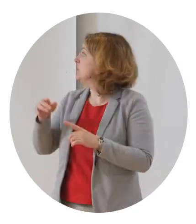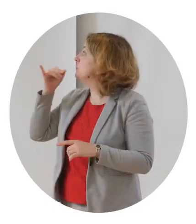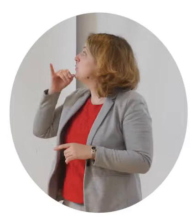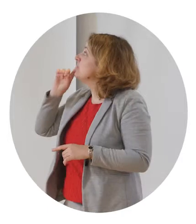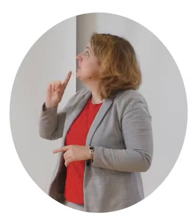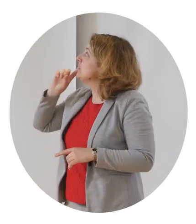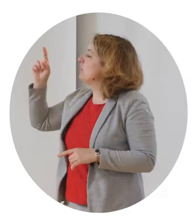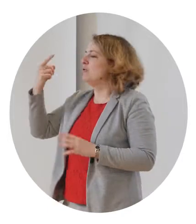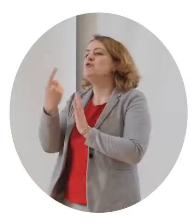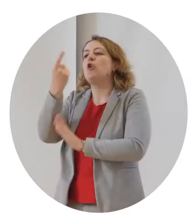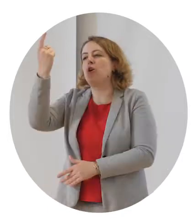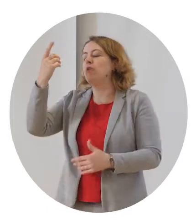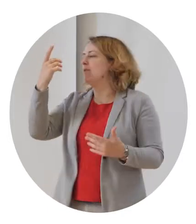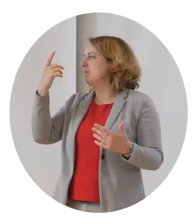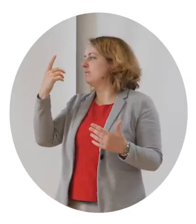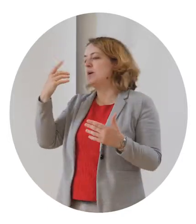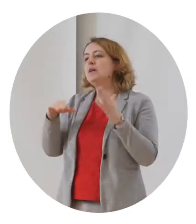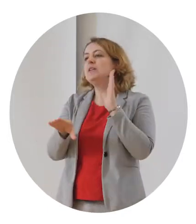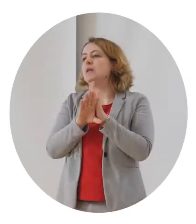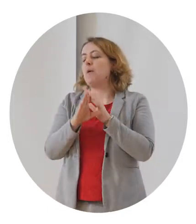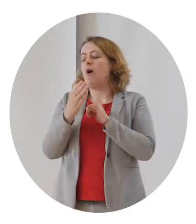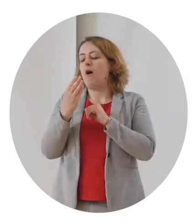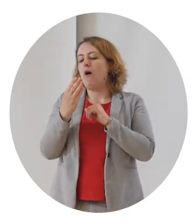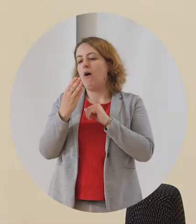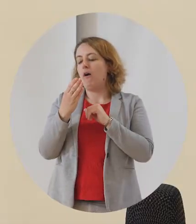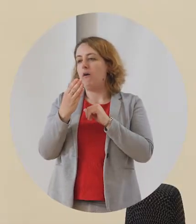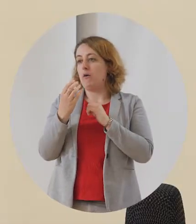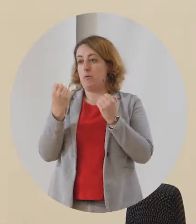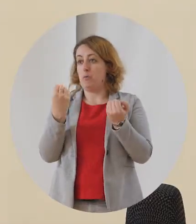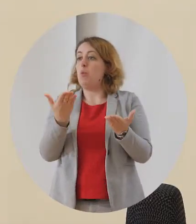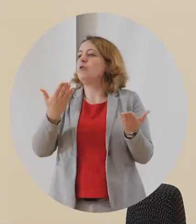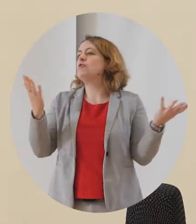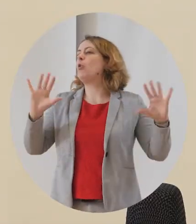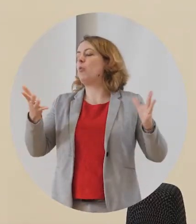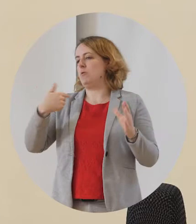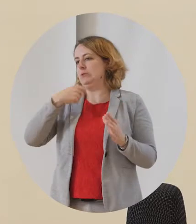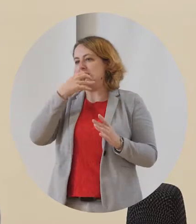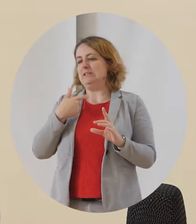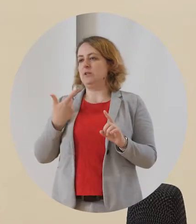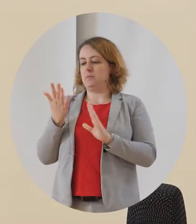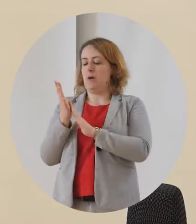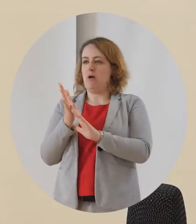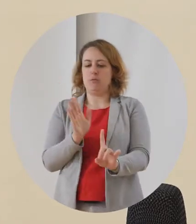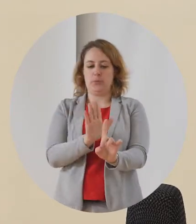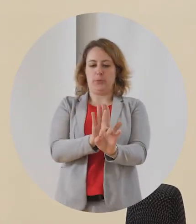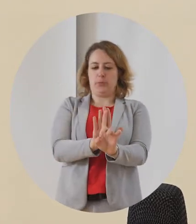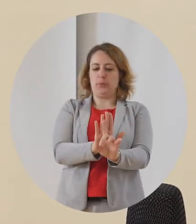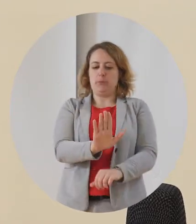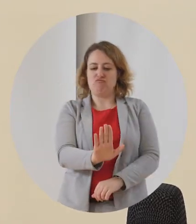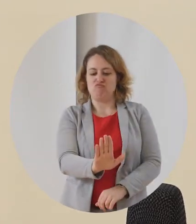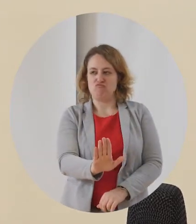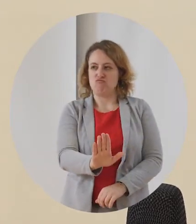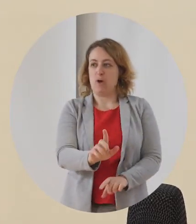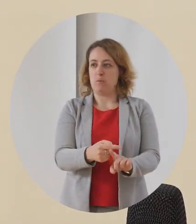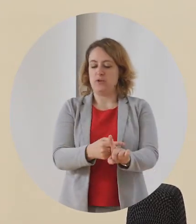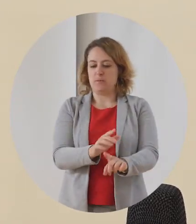importante, où là, la petite fille est toute seule, mais dans un premier temps, on va lui proposer, comme on a dit, un appui au niveau du dos, la main du